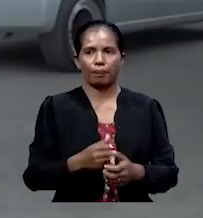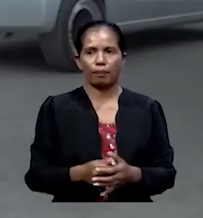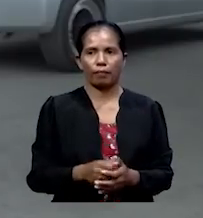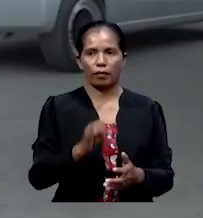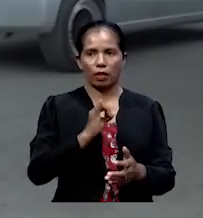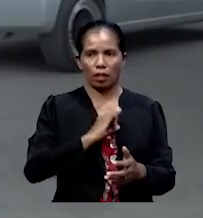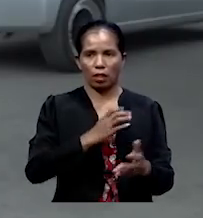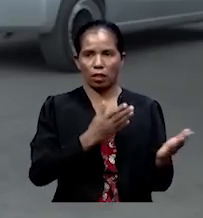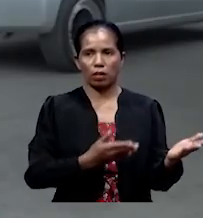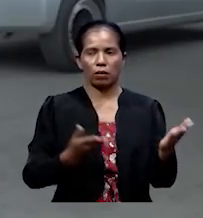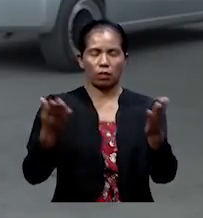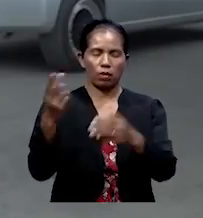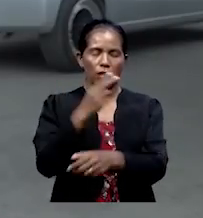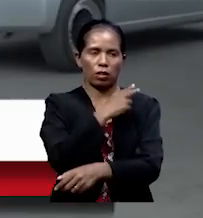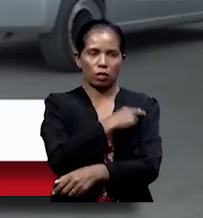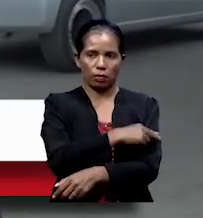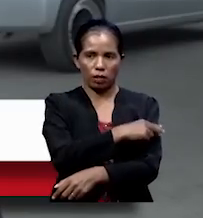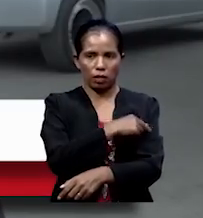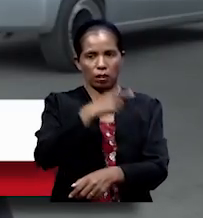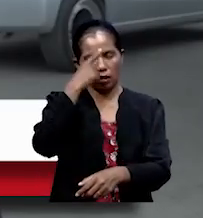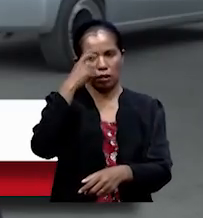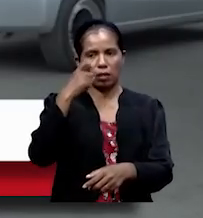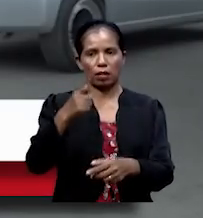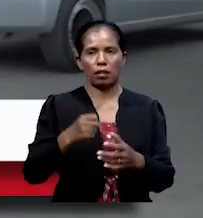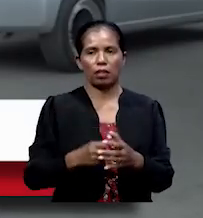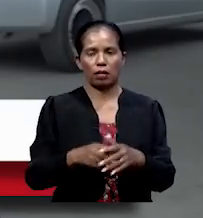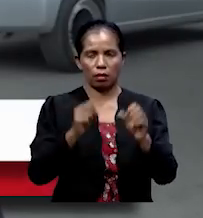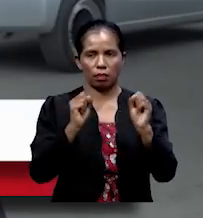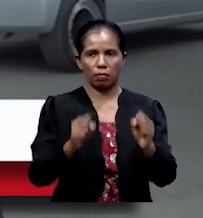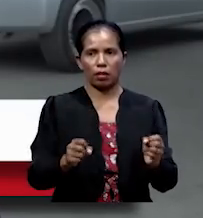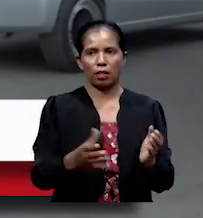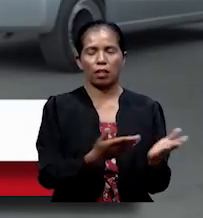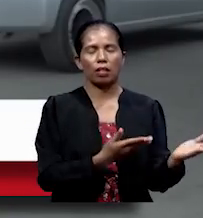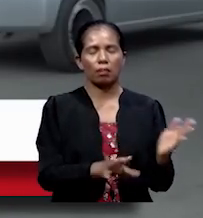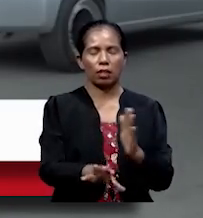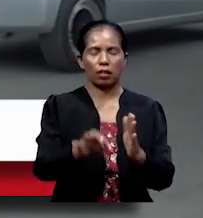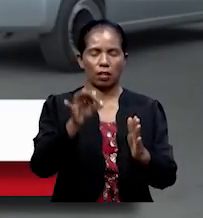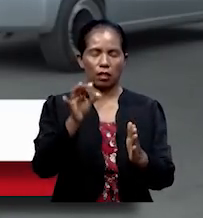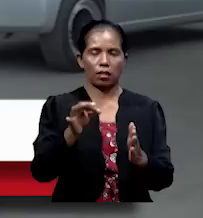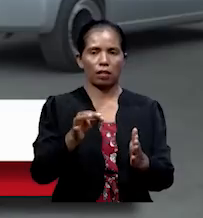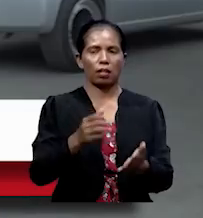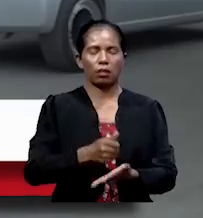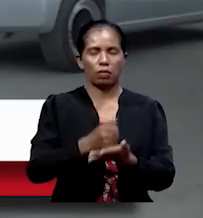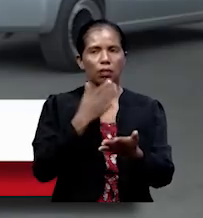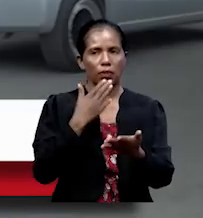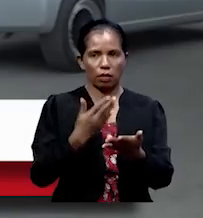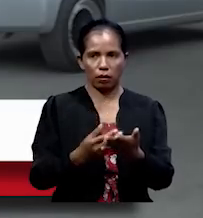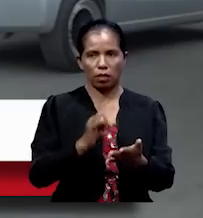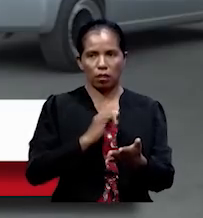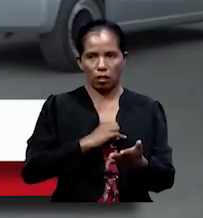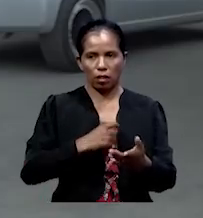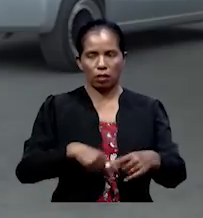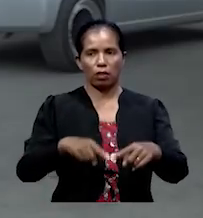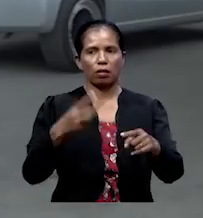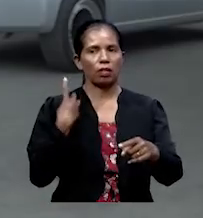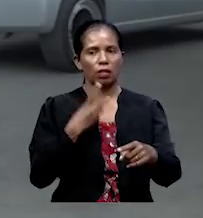ona lori mai sentru Saudi tambah bele be pa ho di bele hetang be sira Saudi bele halau tratamento ne be dia. Han so hau fila kan mau